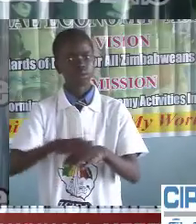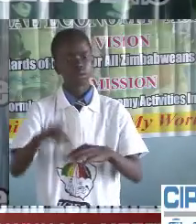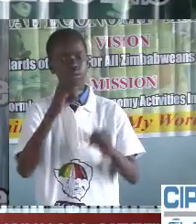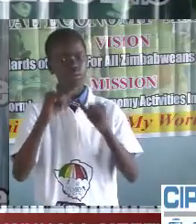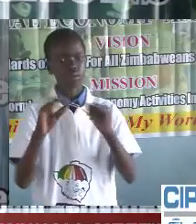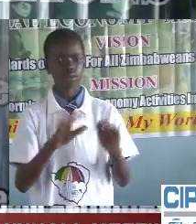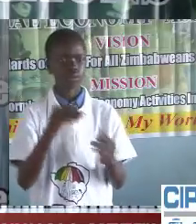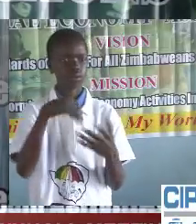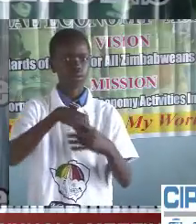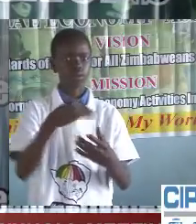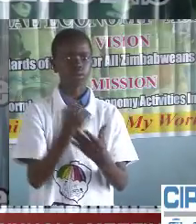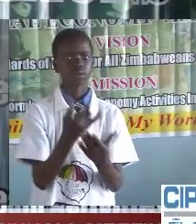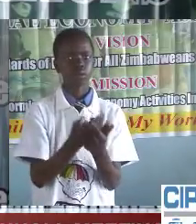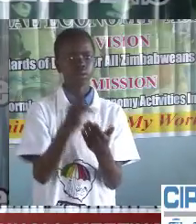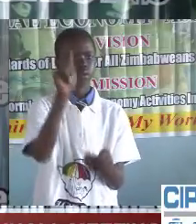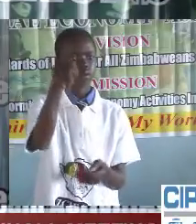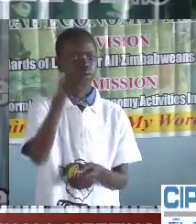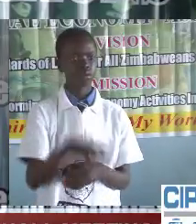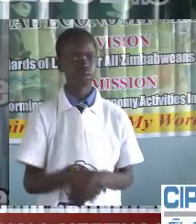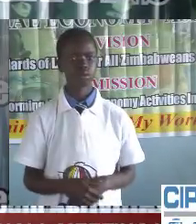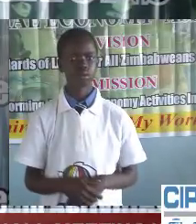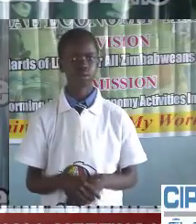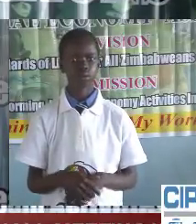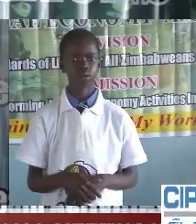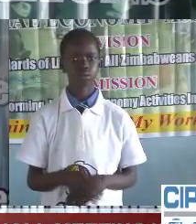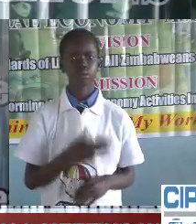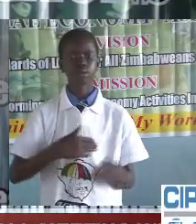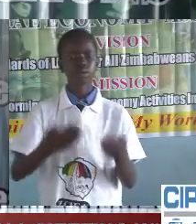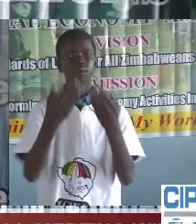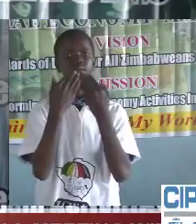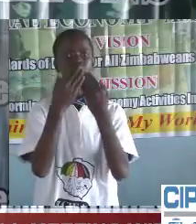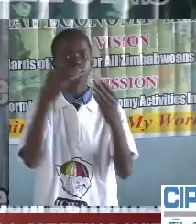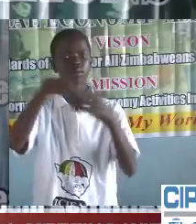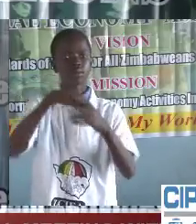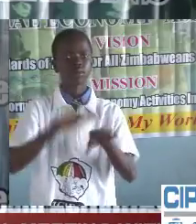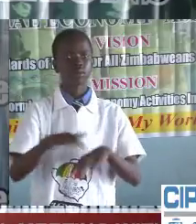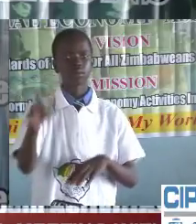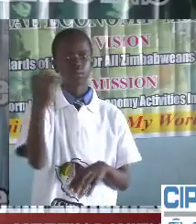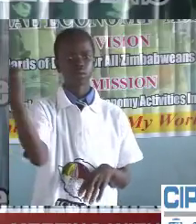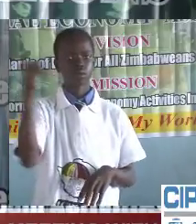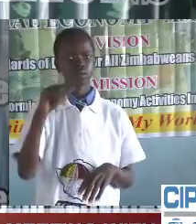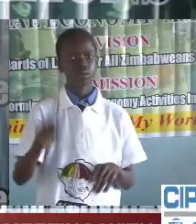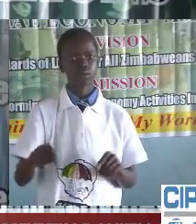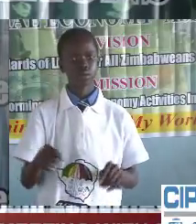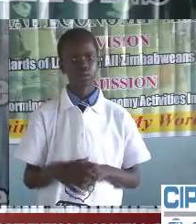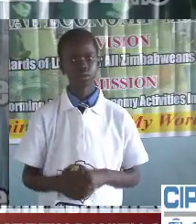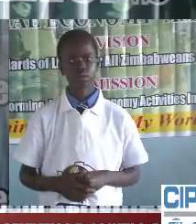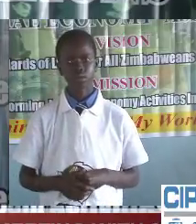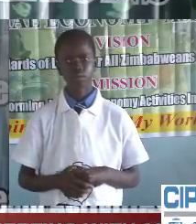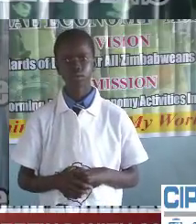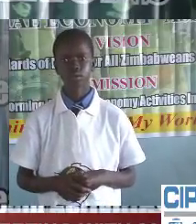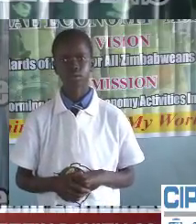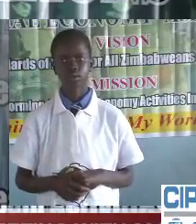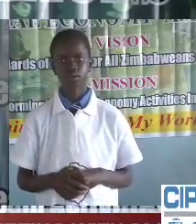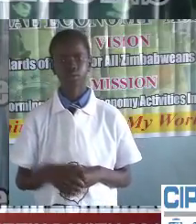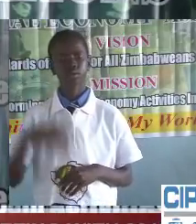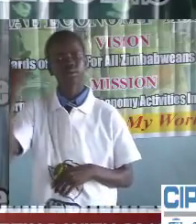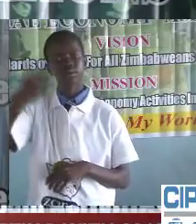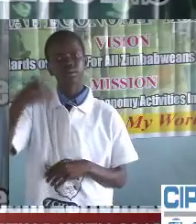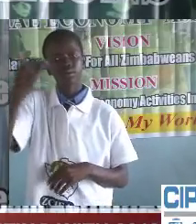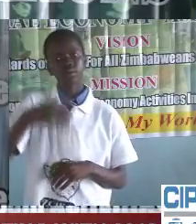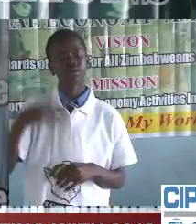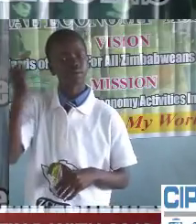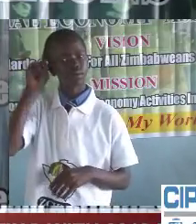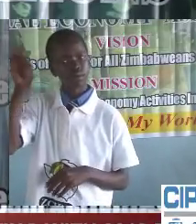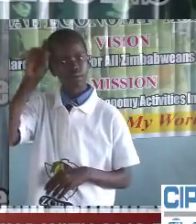yatikuita program yedu. Tinokutendai mapurisa vari pakati pedu ende tirambe tichizivisana